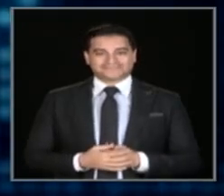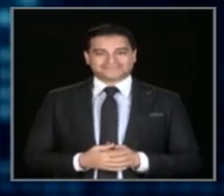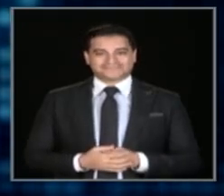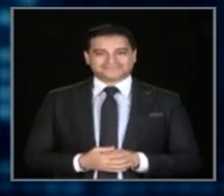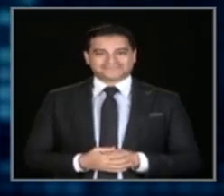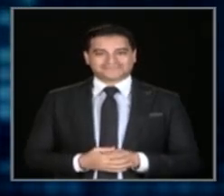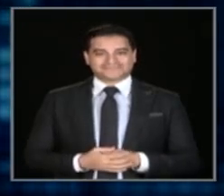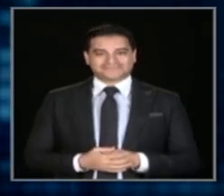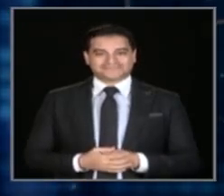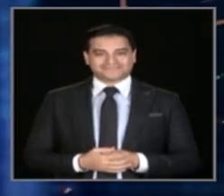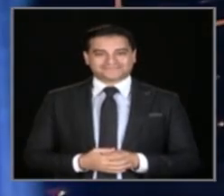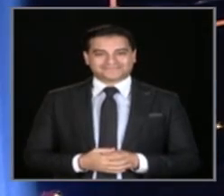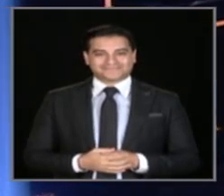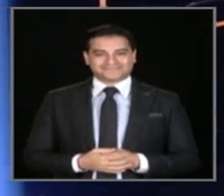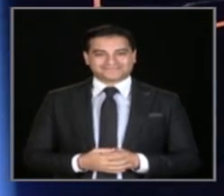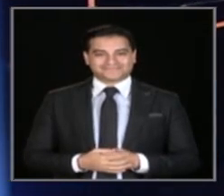تحت الضغط.